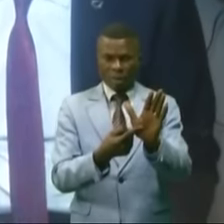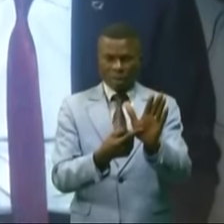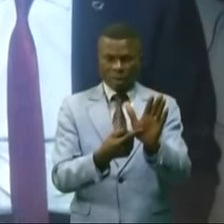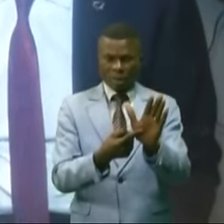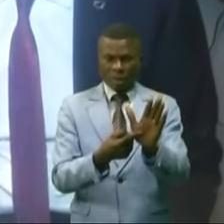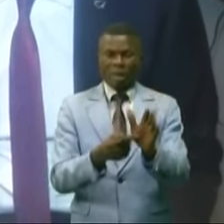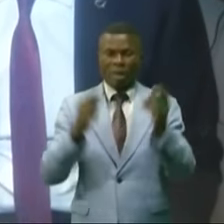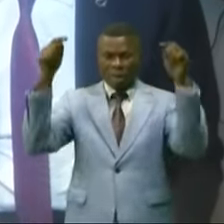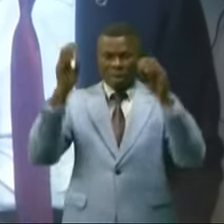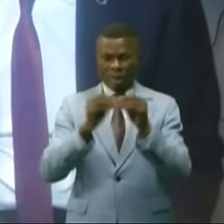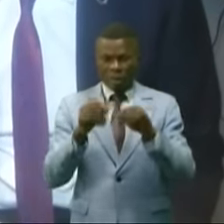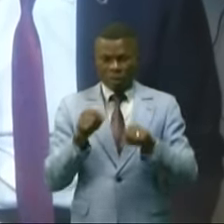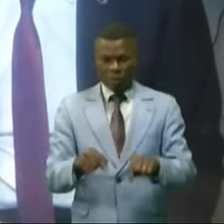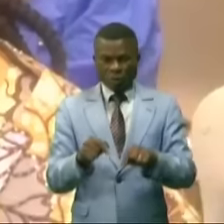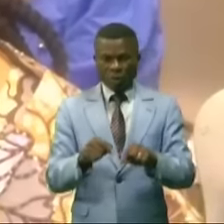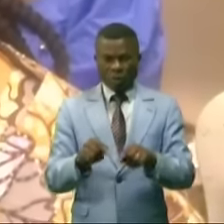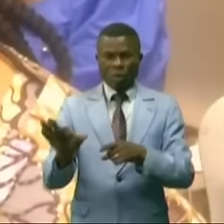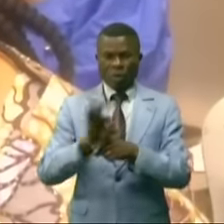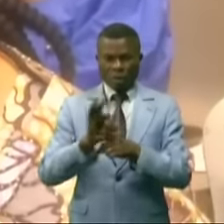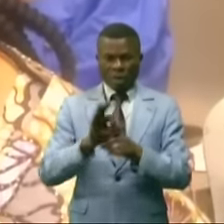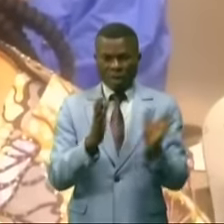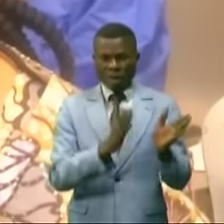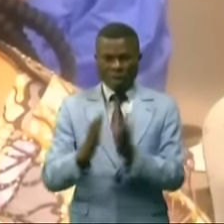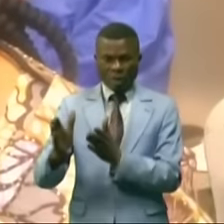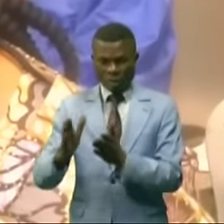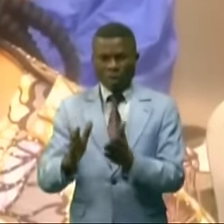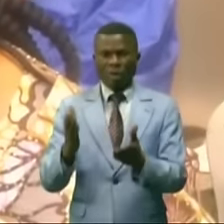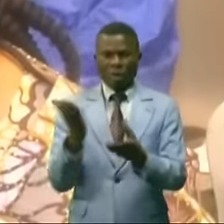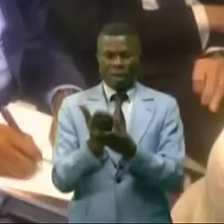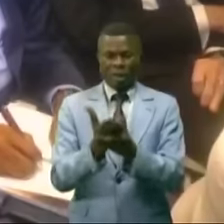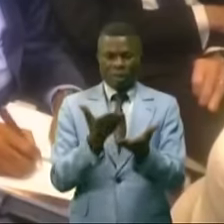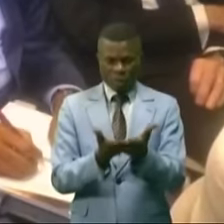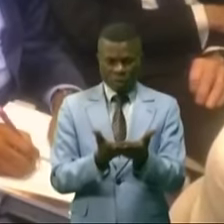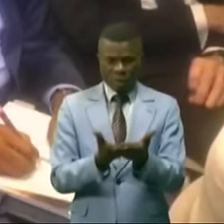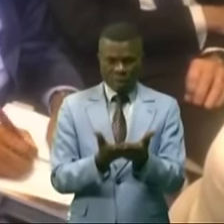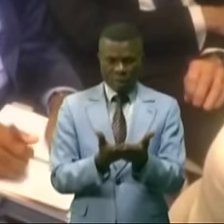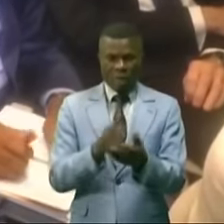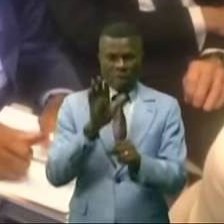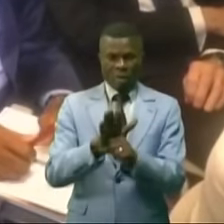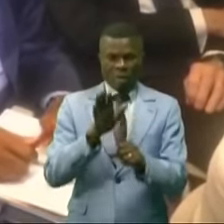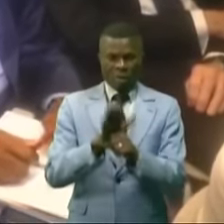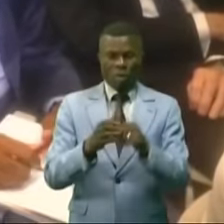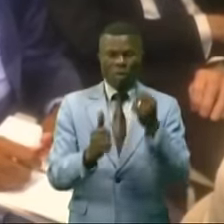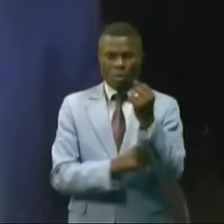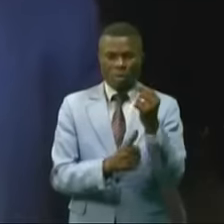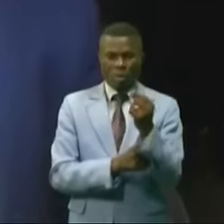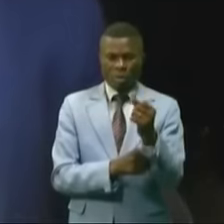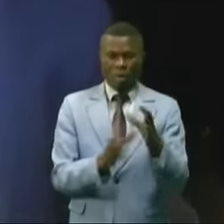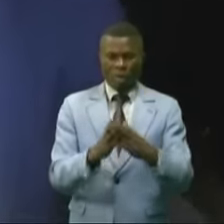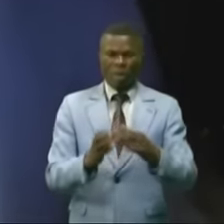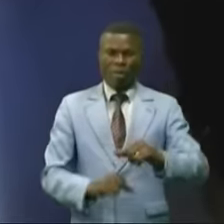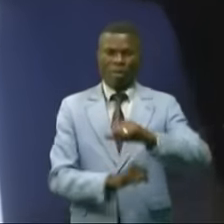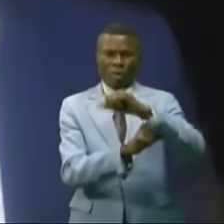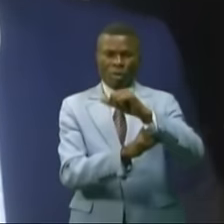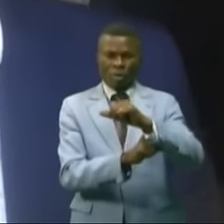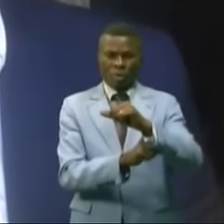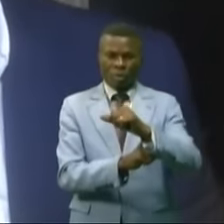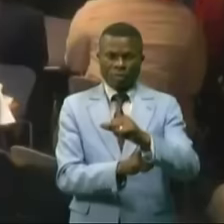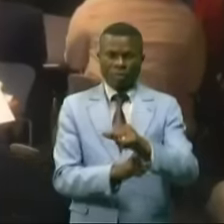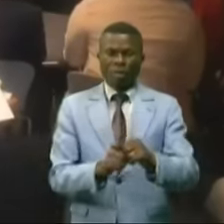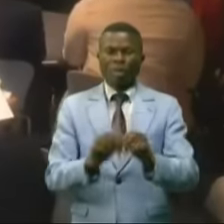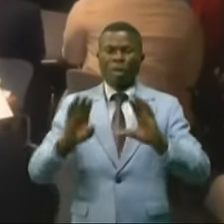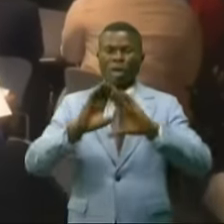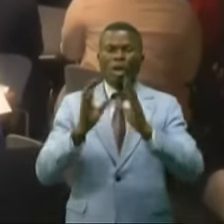tenue à Kinshasa de l'atelier d'élaboration de la feuille de route devant définir les priorités avec l'appui de la coopération